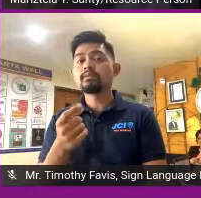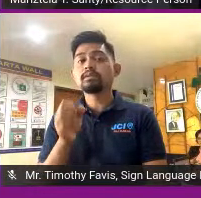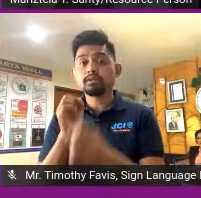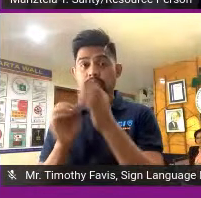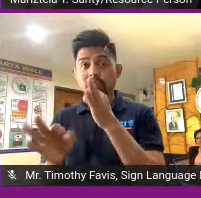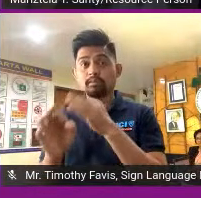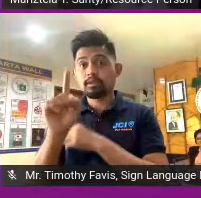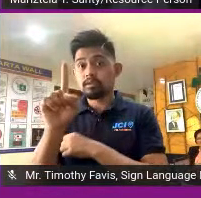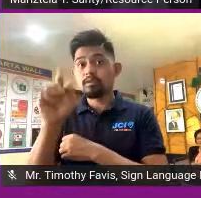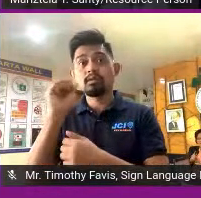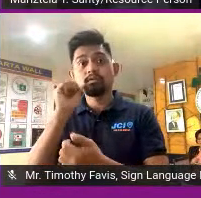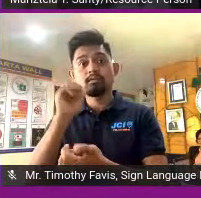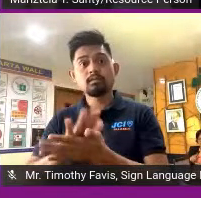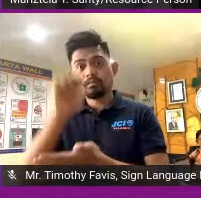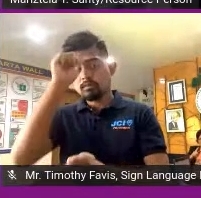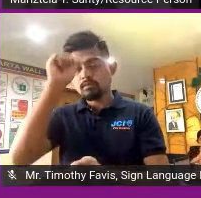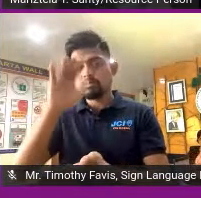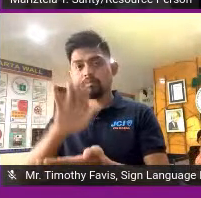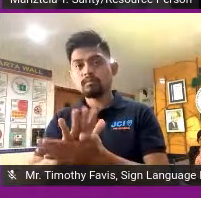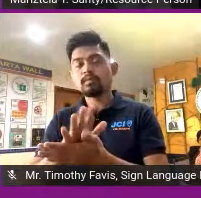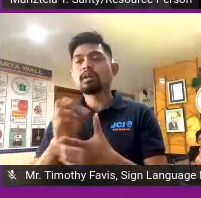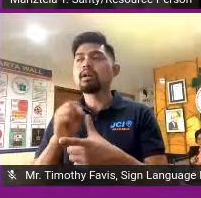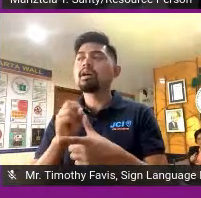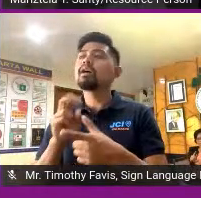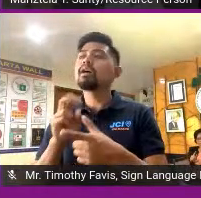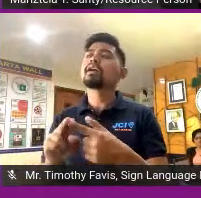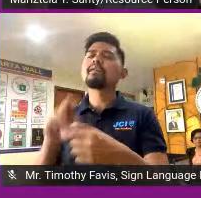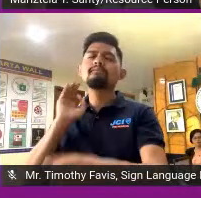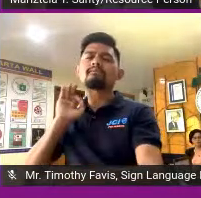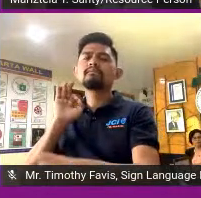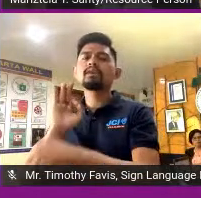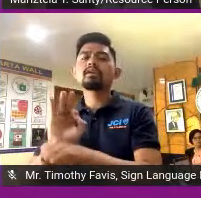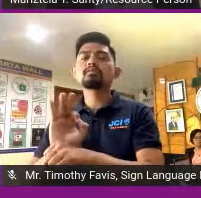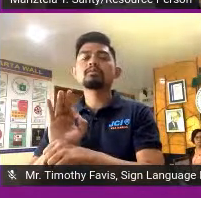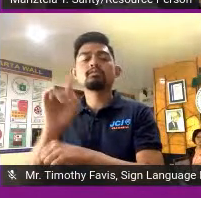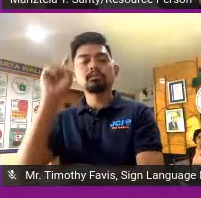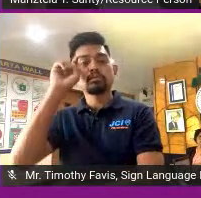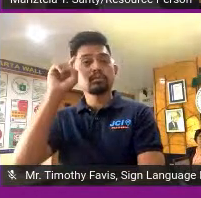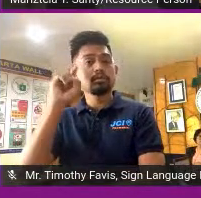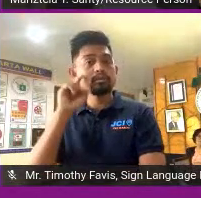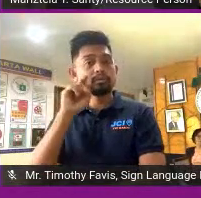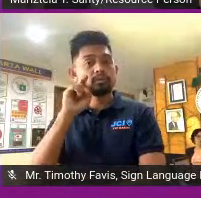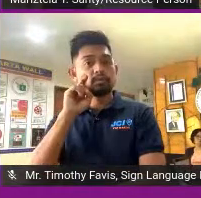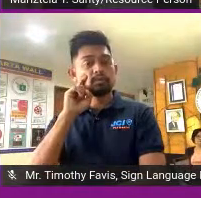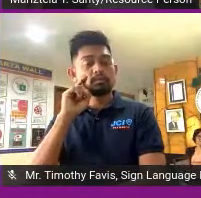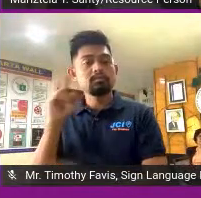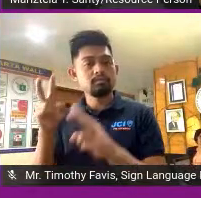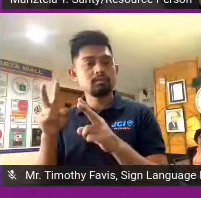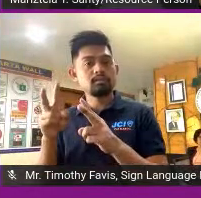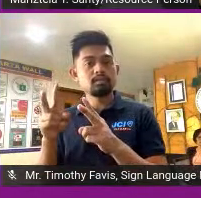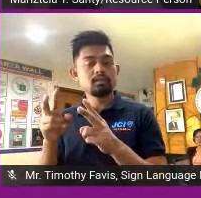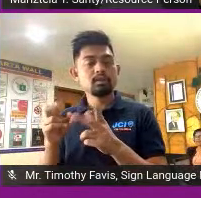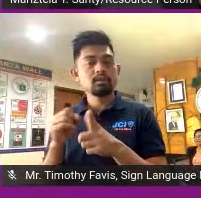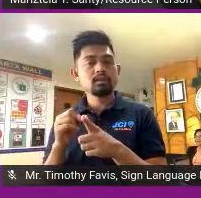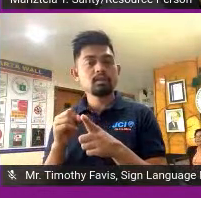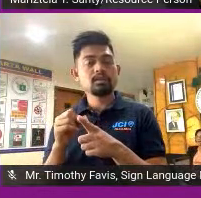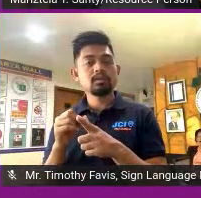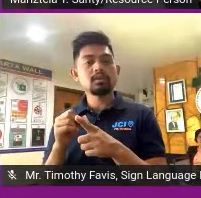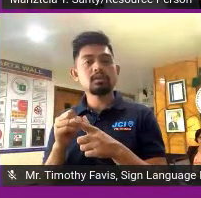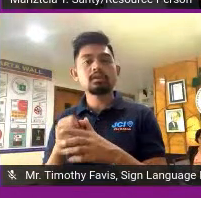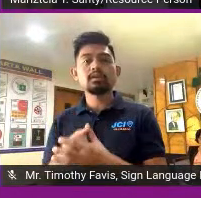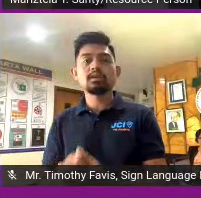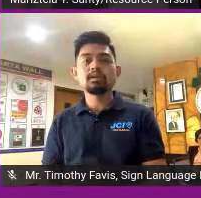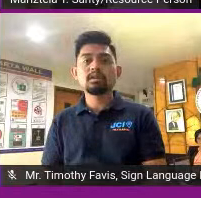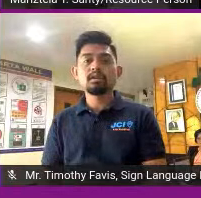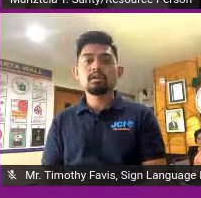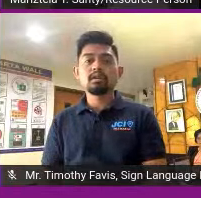ay mag-asawa at pinilit mong mag-sex ang partner mo, either men or women na magpilit, you